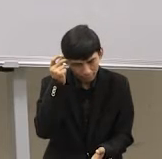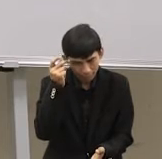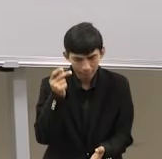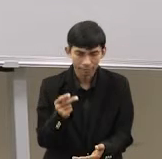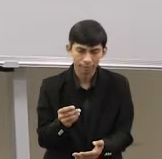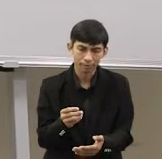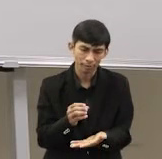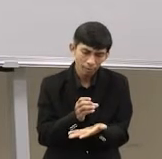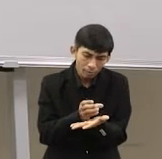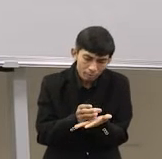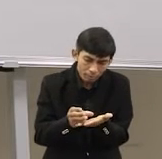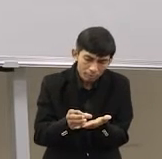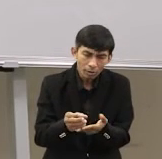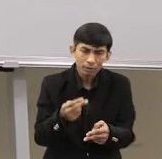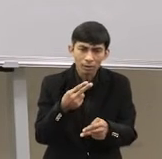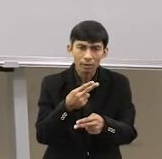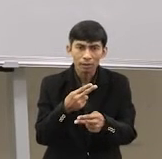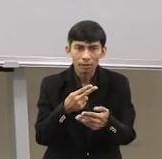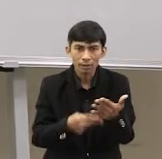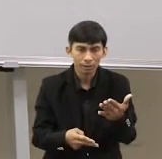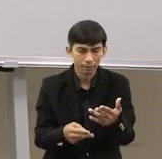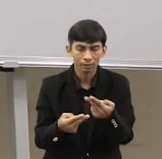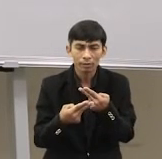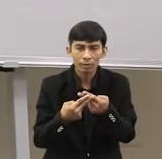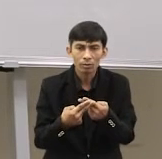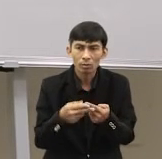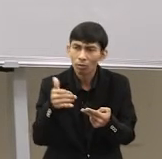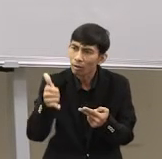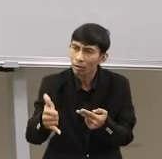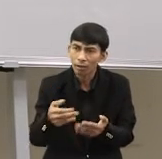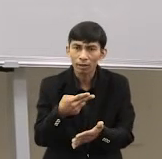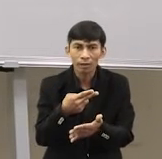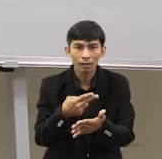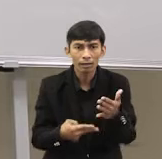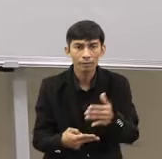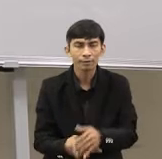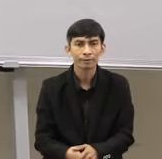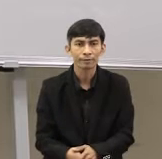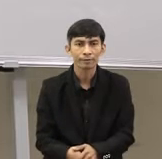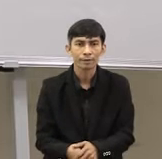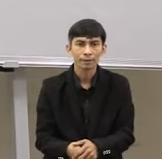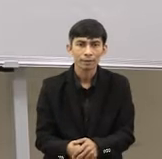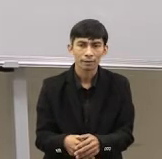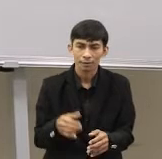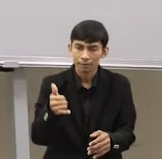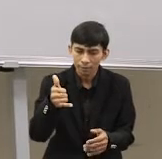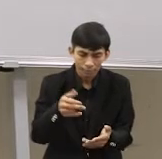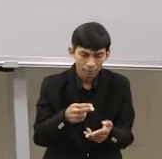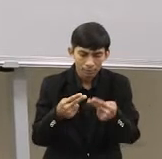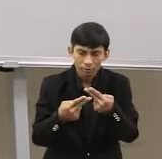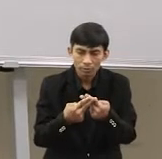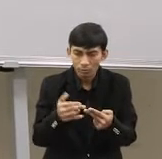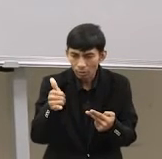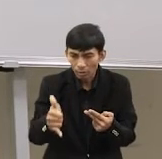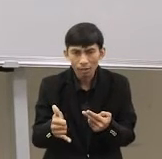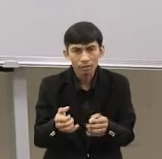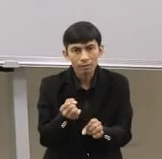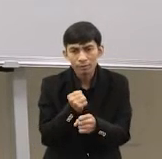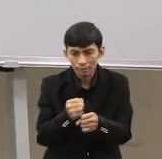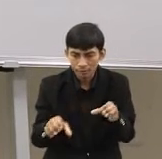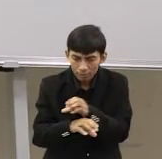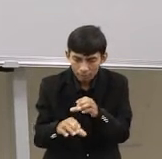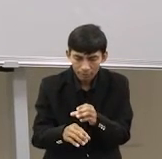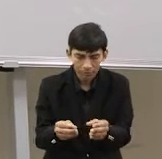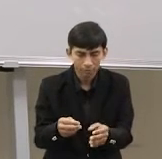ấy giờ tua ăn ở vậy giờ mà đã chà hãy tua ăn thưa sự cam thiệp ấy kế đặt bấy ở trên chia